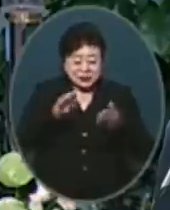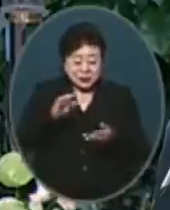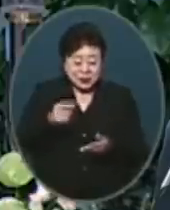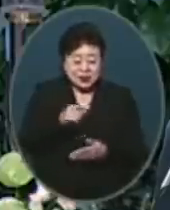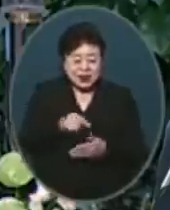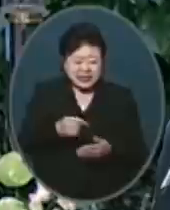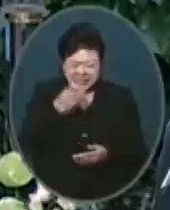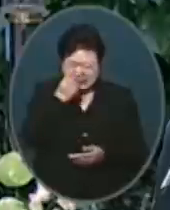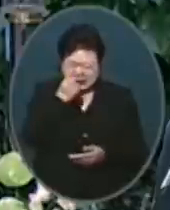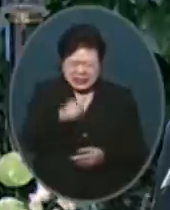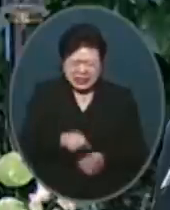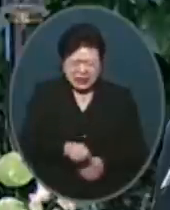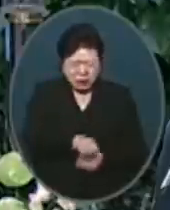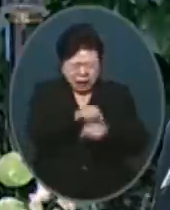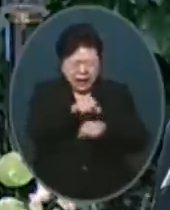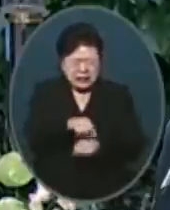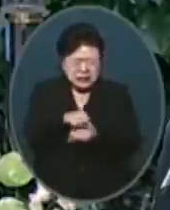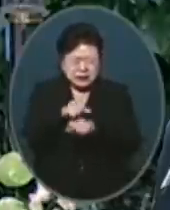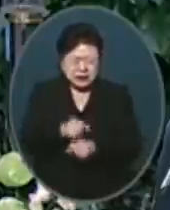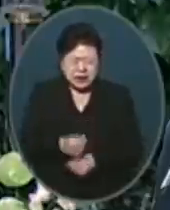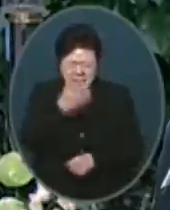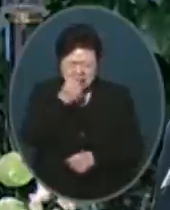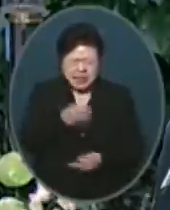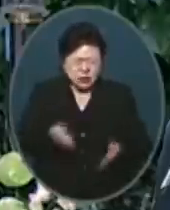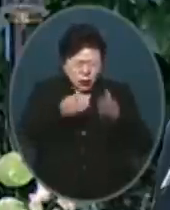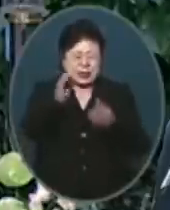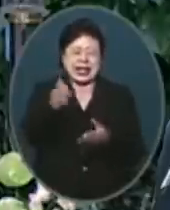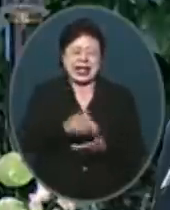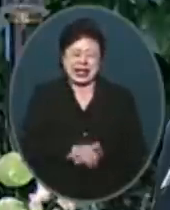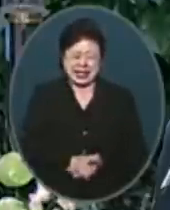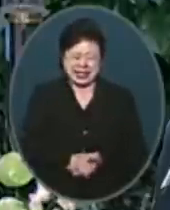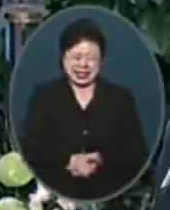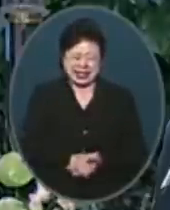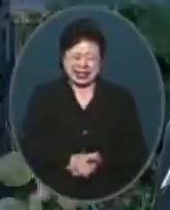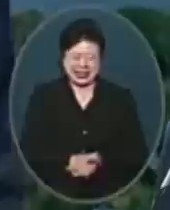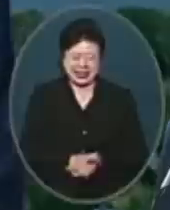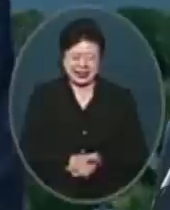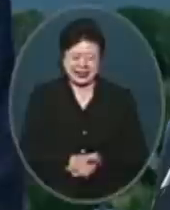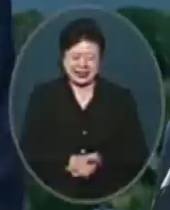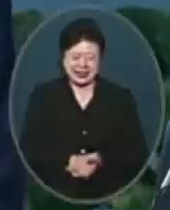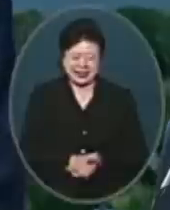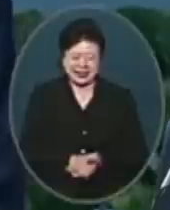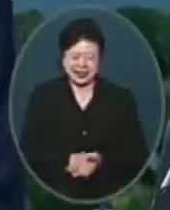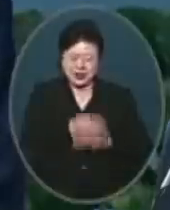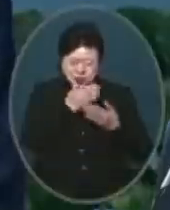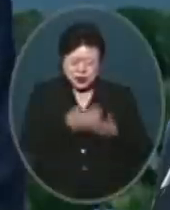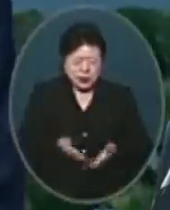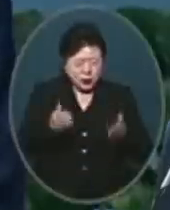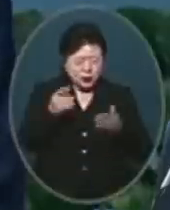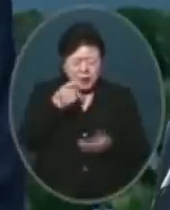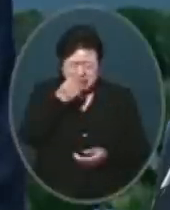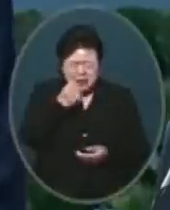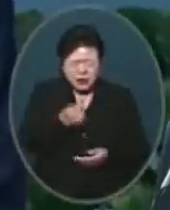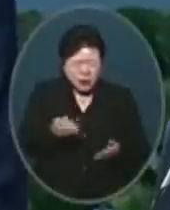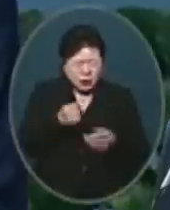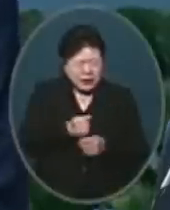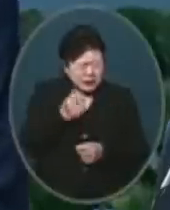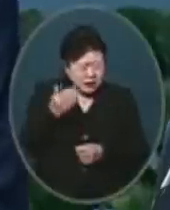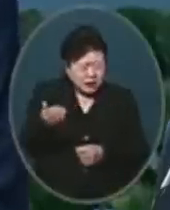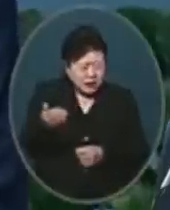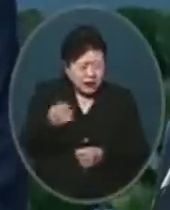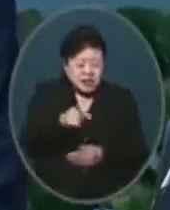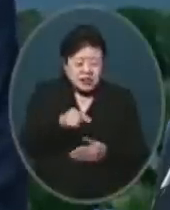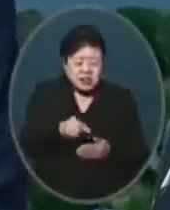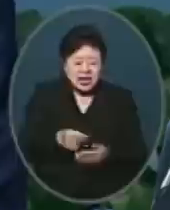그 안에 쓰레기가 들어있으면 쓰레기통입니다. 아, 그렇게 귀한 통을 왜 쓰레기통이라지? 아,